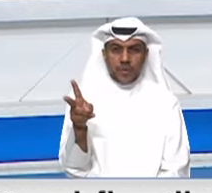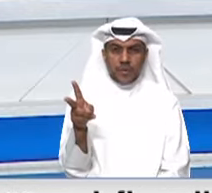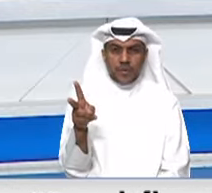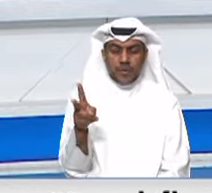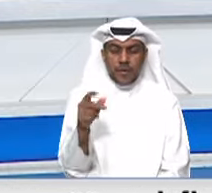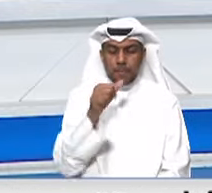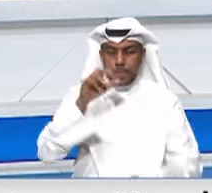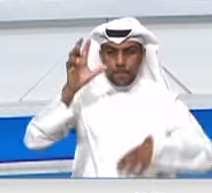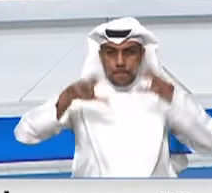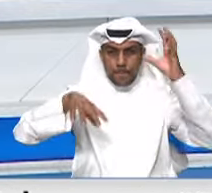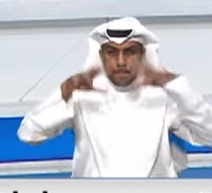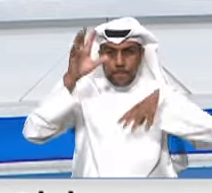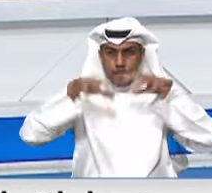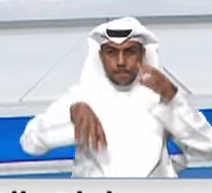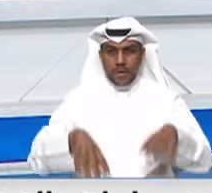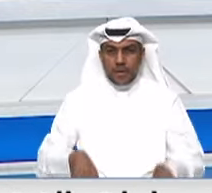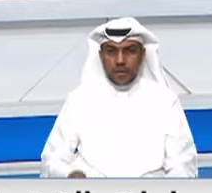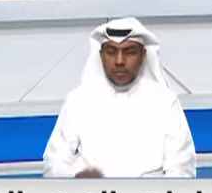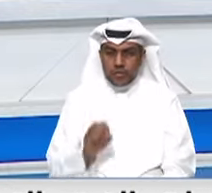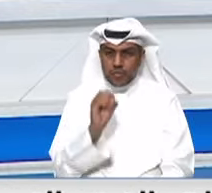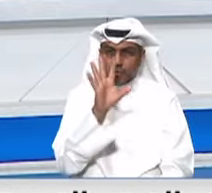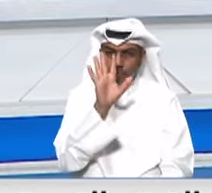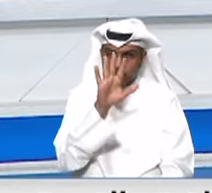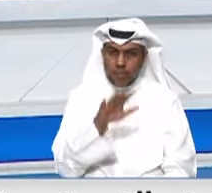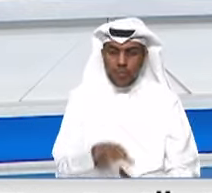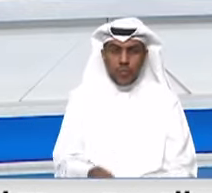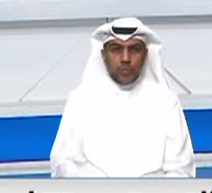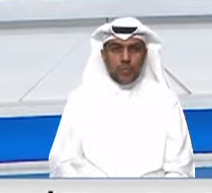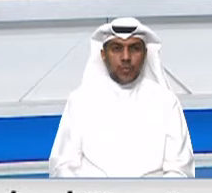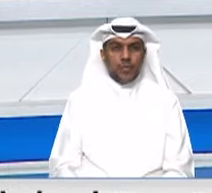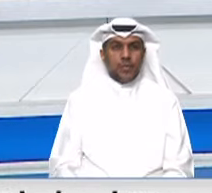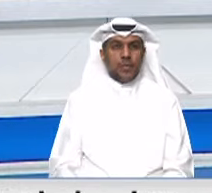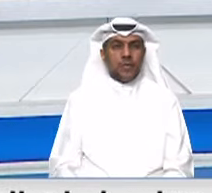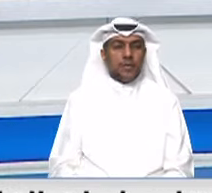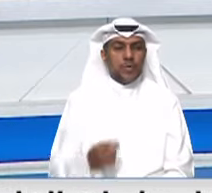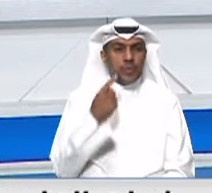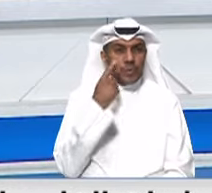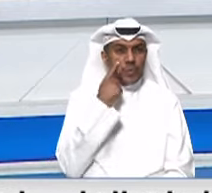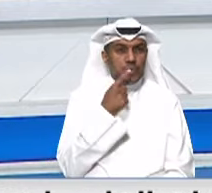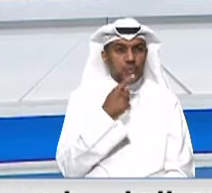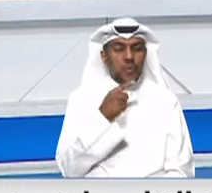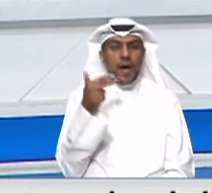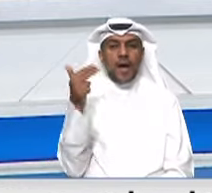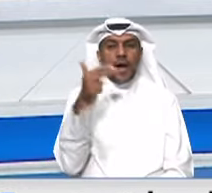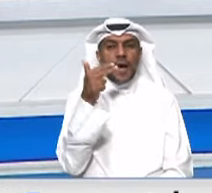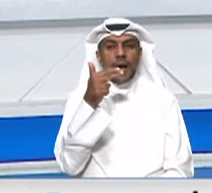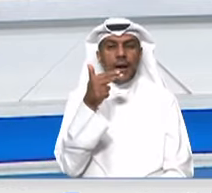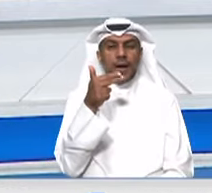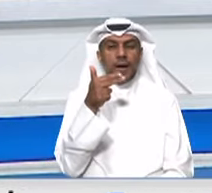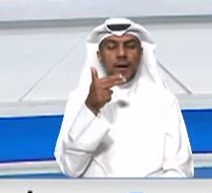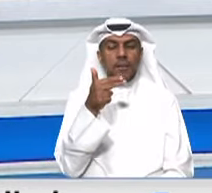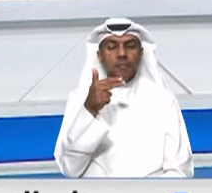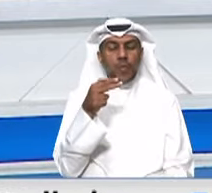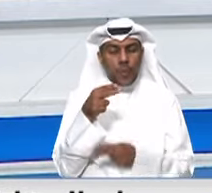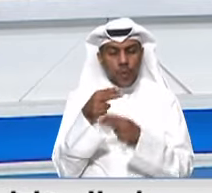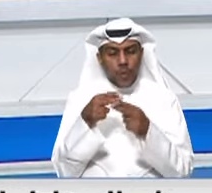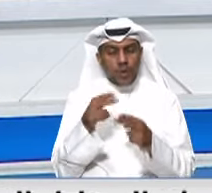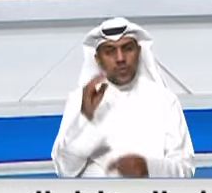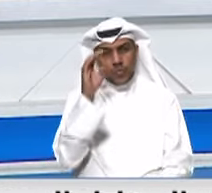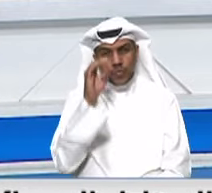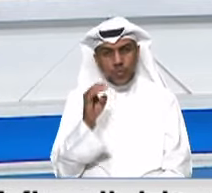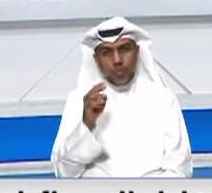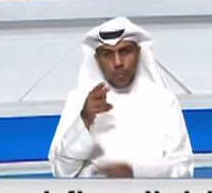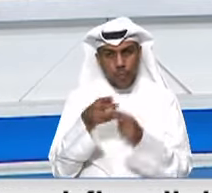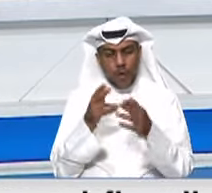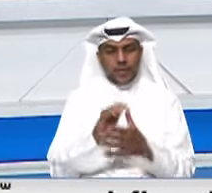فرص الأمطار في الساعات الأولى من صباح يوم الغد مهيئة خاصة المناطق الغربية والمناطق الوسطى وأيضا المناطق الجنوبية من